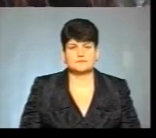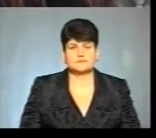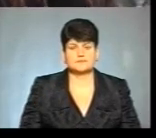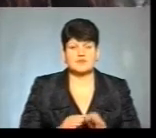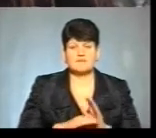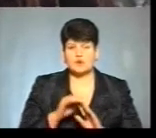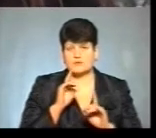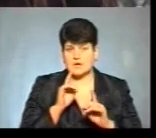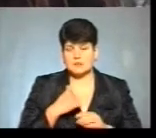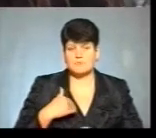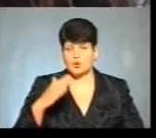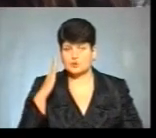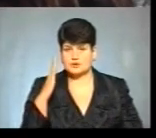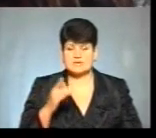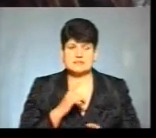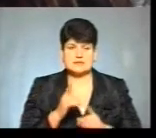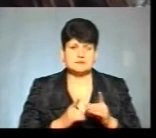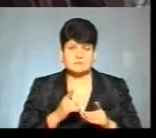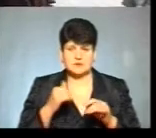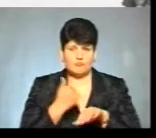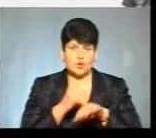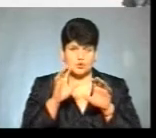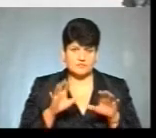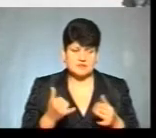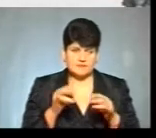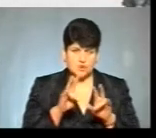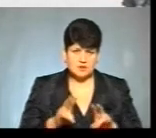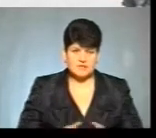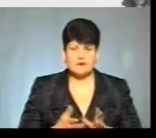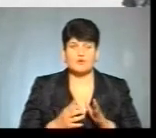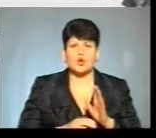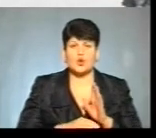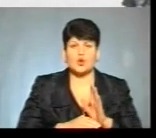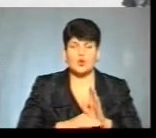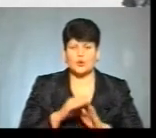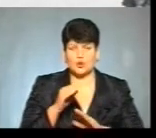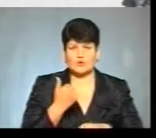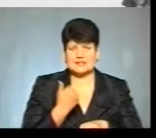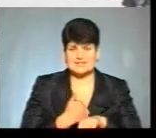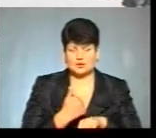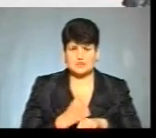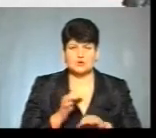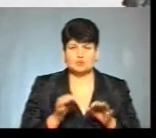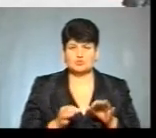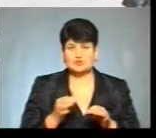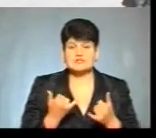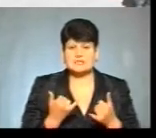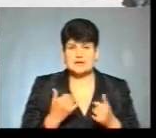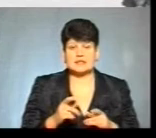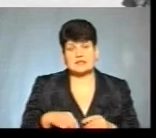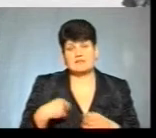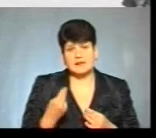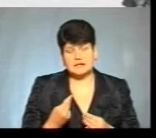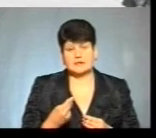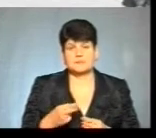Верховна Рада проголосувала за ряд змін до Конституції, і вони зараз на розгляді Конституційного суду. Зокрема, йдеться про пропозицію наділяти президента